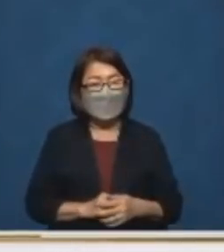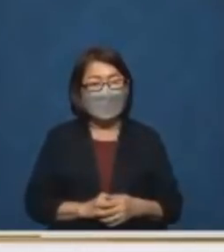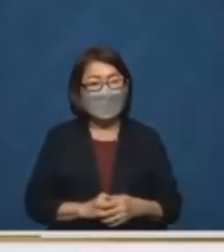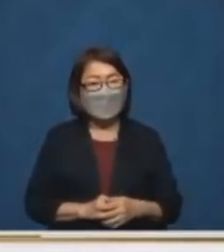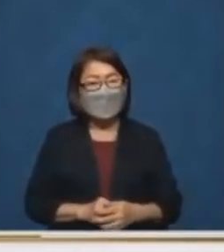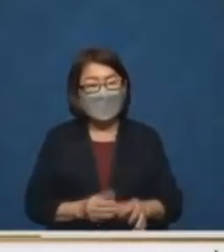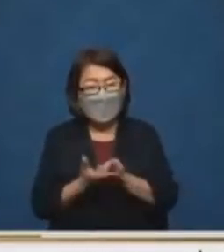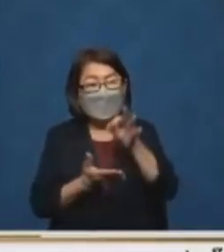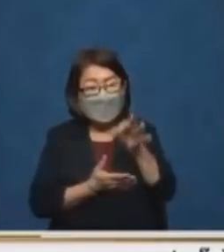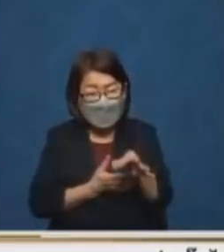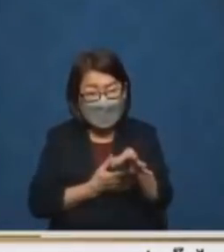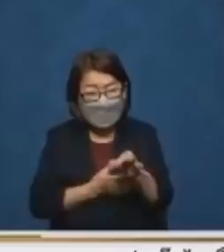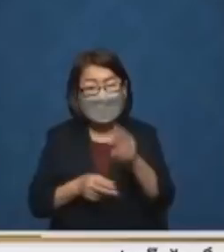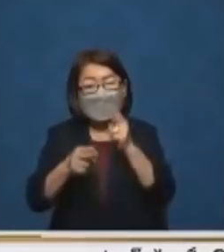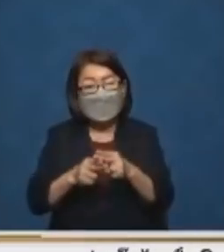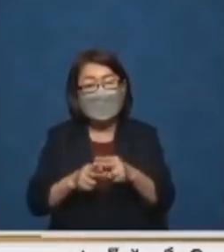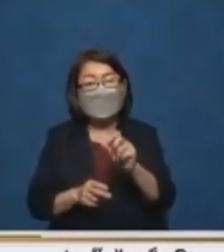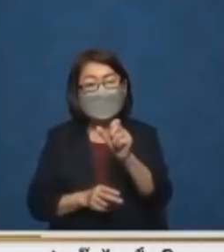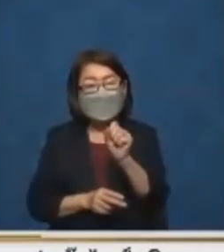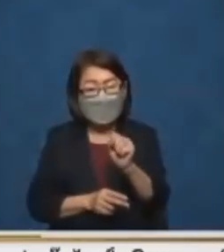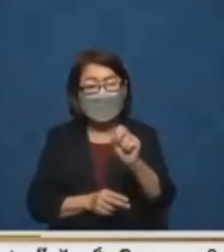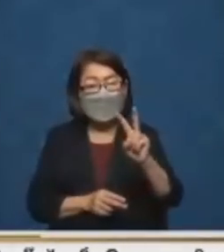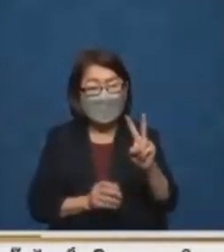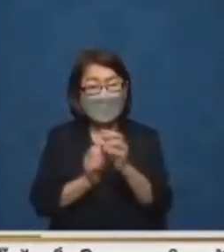การซื้อวักซีนชีโนแวะกบีทั้หมด 18 ครัง